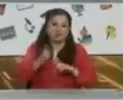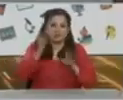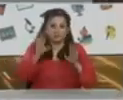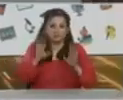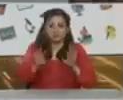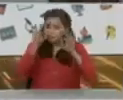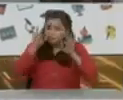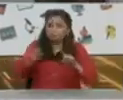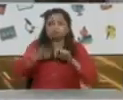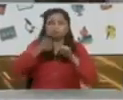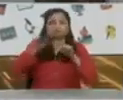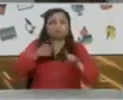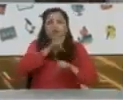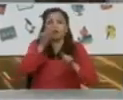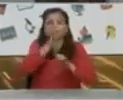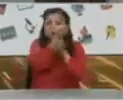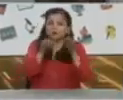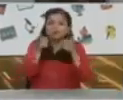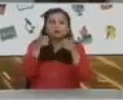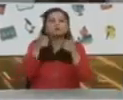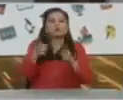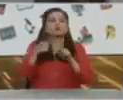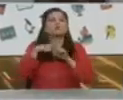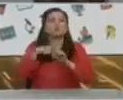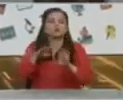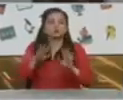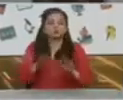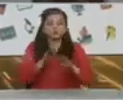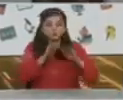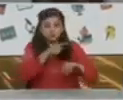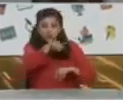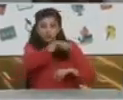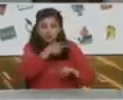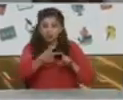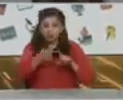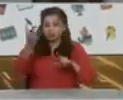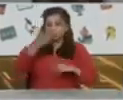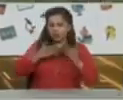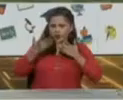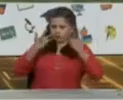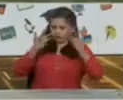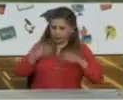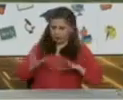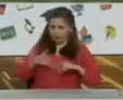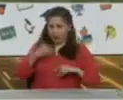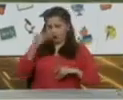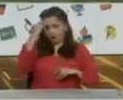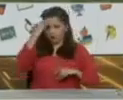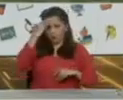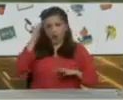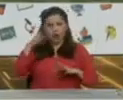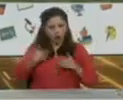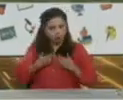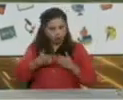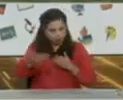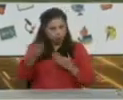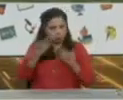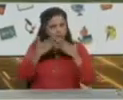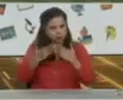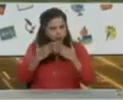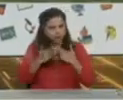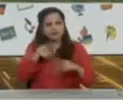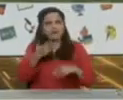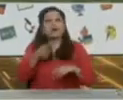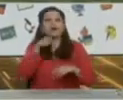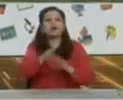प्रॉपर ट्रेनिंग। एक बार बच्चे का मन ट्रेन हो जाएगा तब उसके बाद